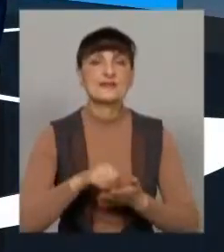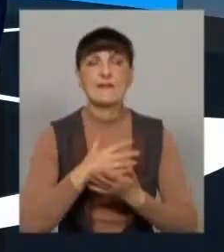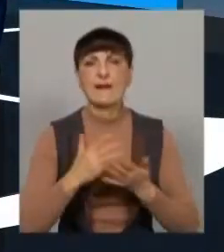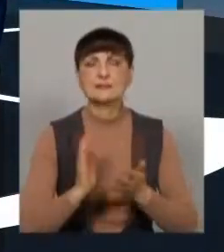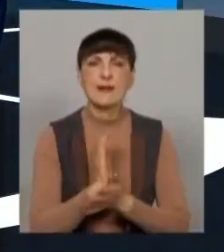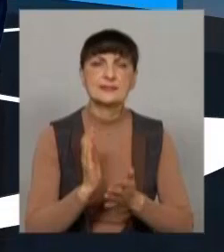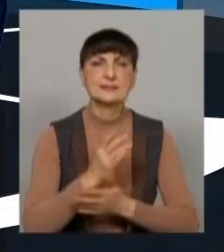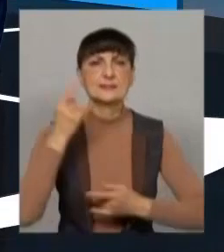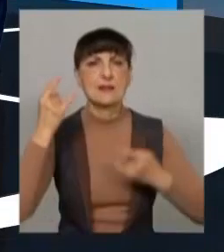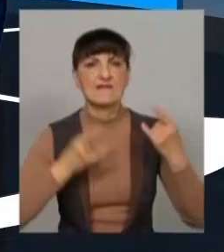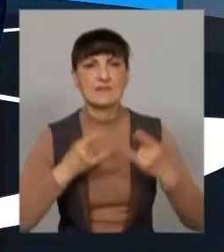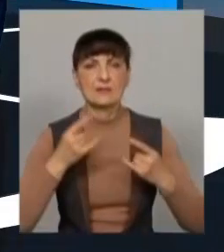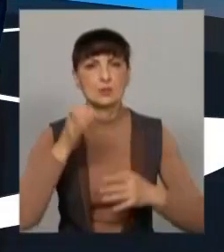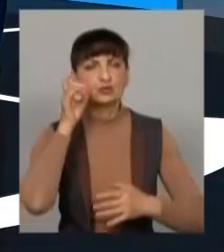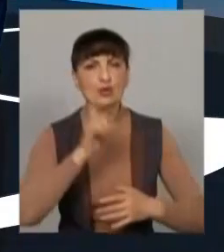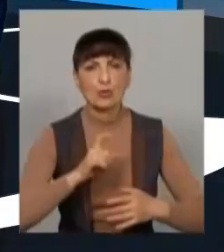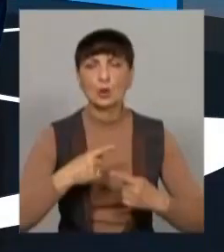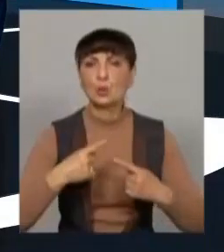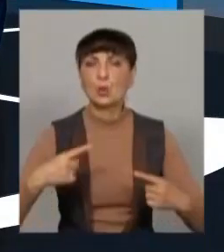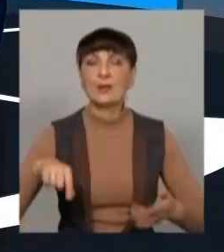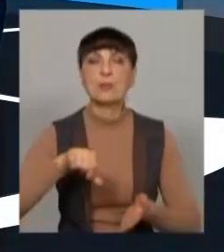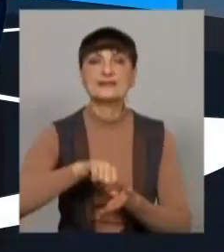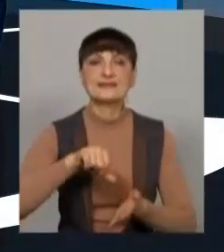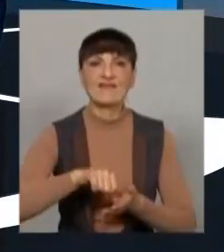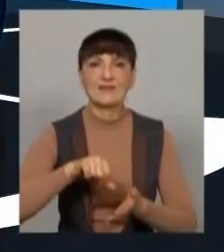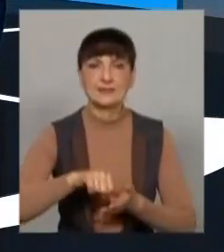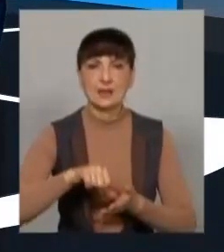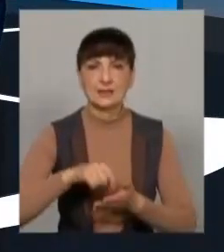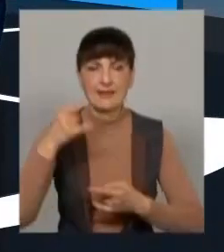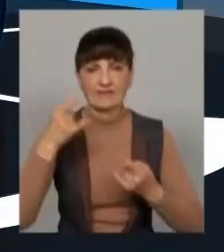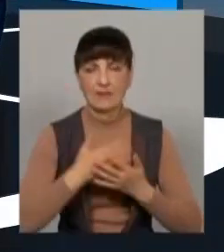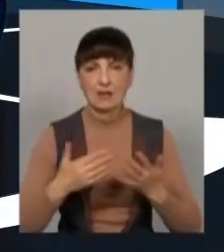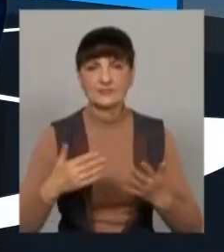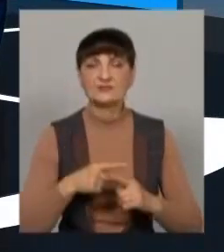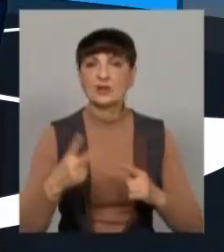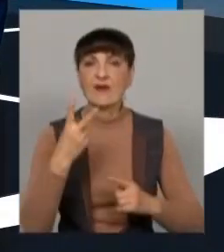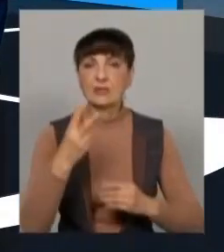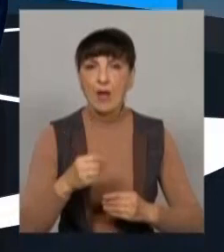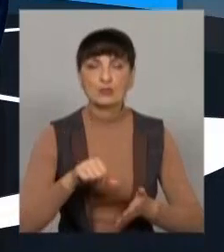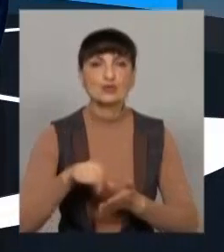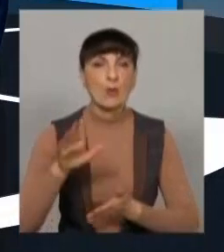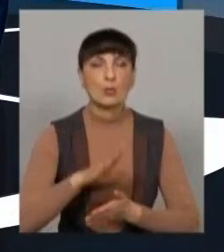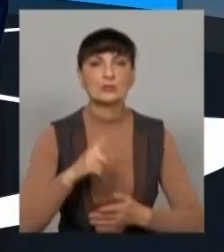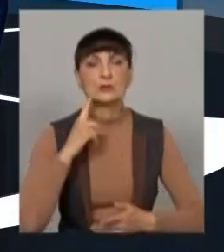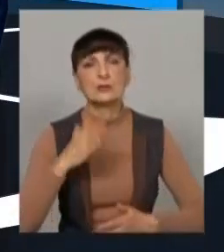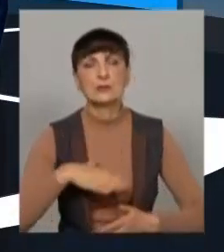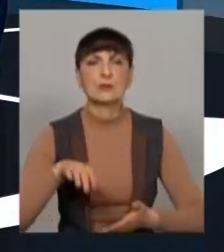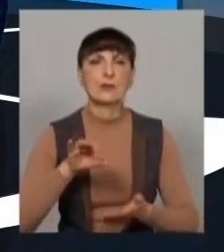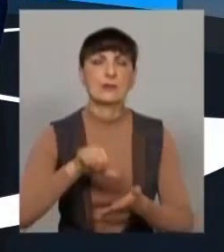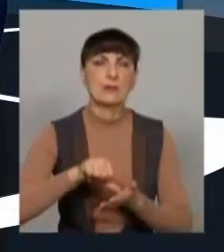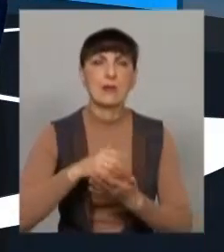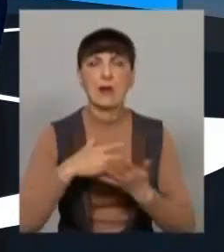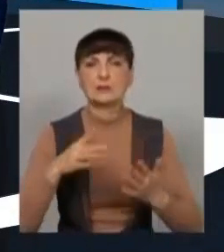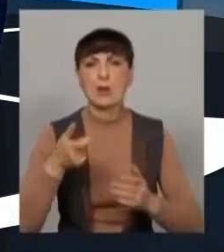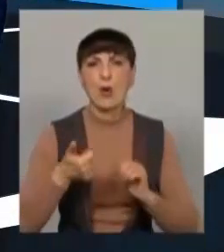массовой информации, международных экспертов и других представителей индустрии. В течение двух дней участники будут слушать спикеров, обмениваться